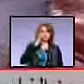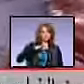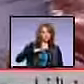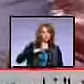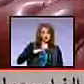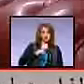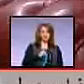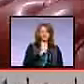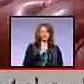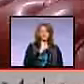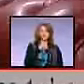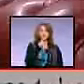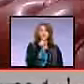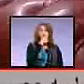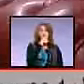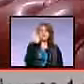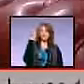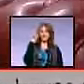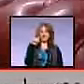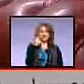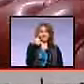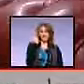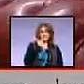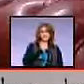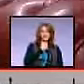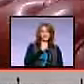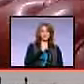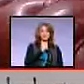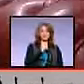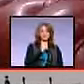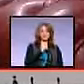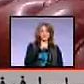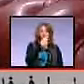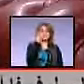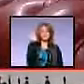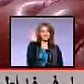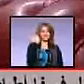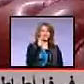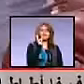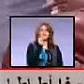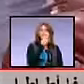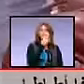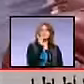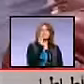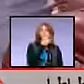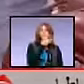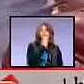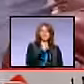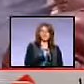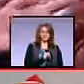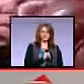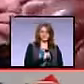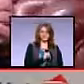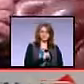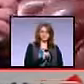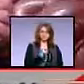بابا تعالى الحقني يا بابا تعالى ايه كنت عايز اقول لك ده، هي الجمله دي بتتقال لحد النهارده، يلا يا بابا الحقني يا بابا، ده كويس انا حفظتها كمان، دي